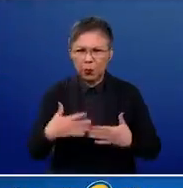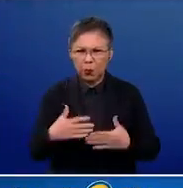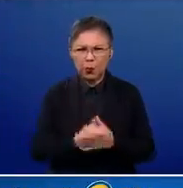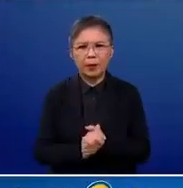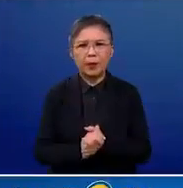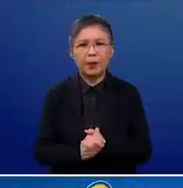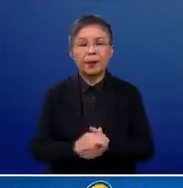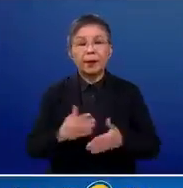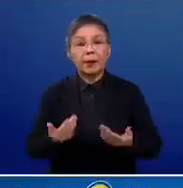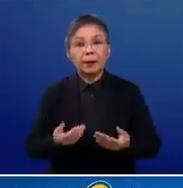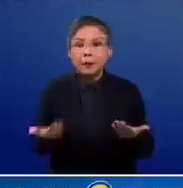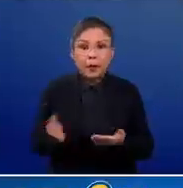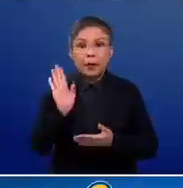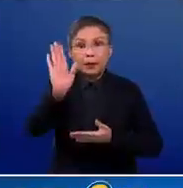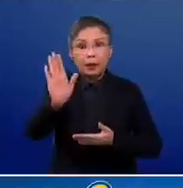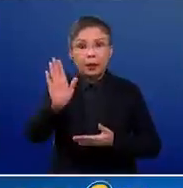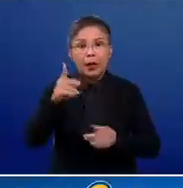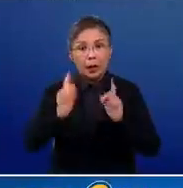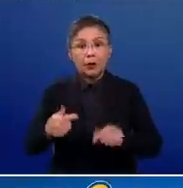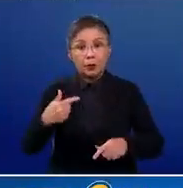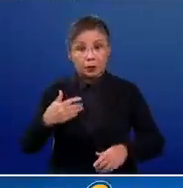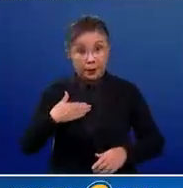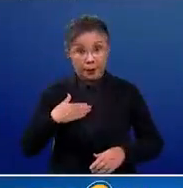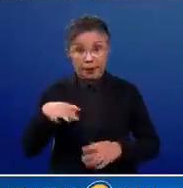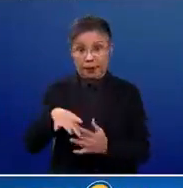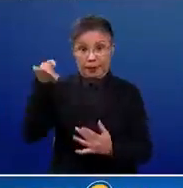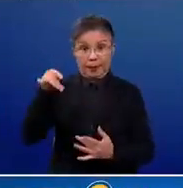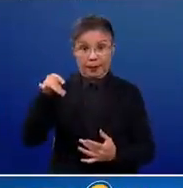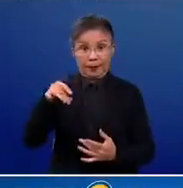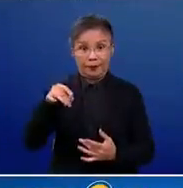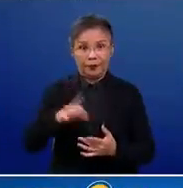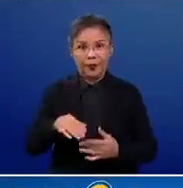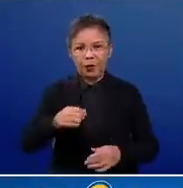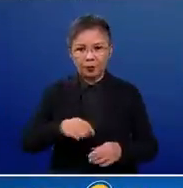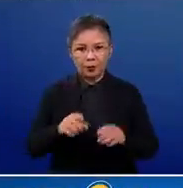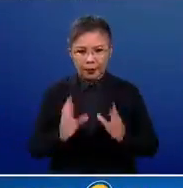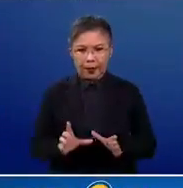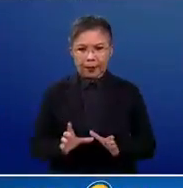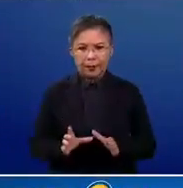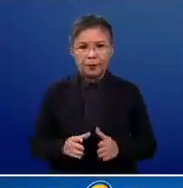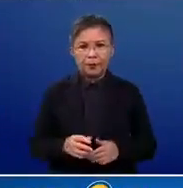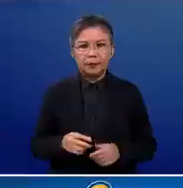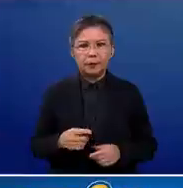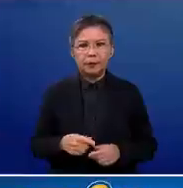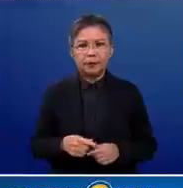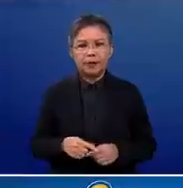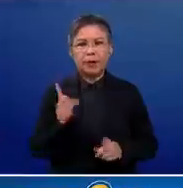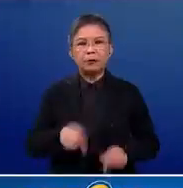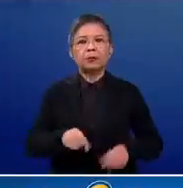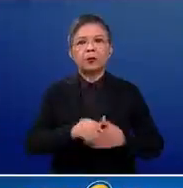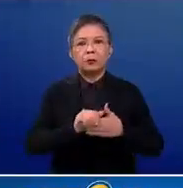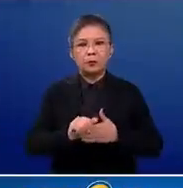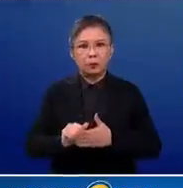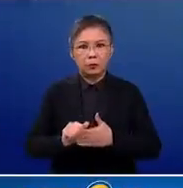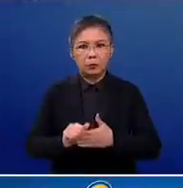ke depannya jika saya diberikan amanah saya harus memposisikan diri saya sebagai role model